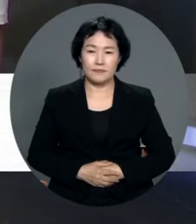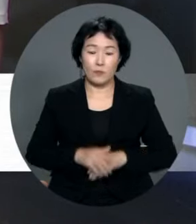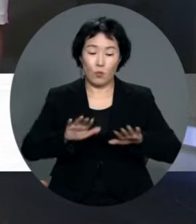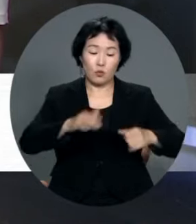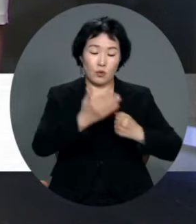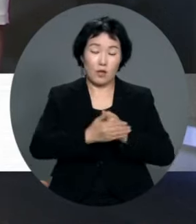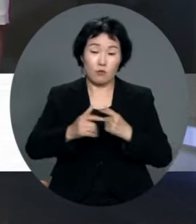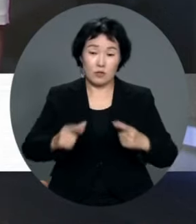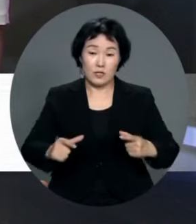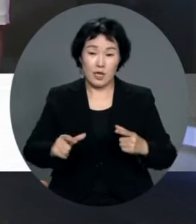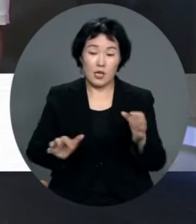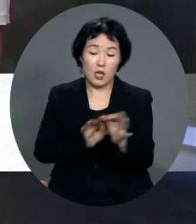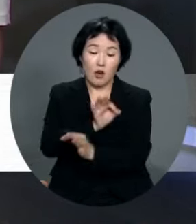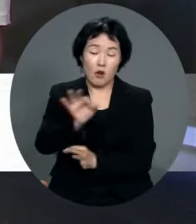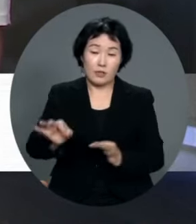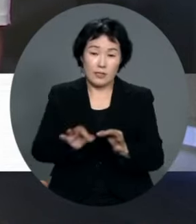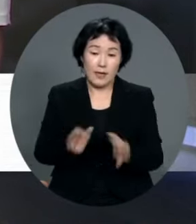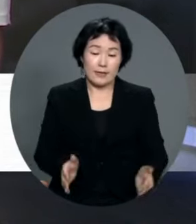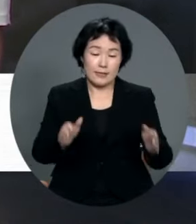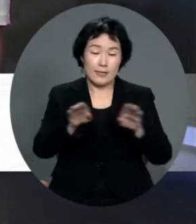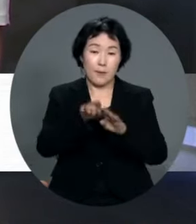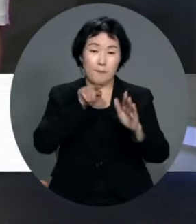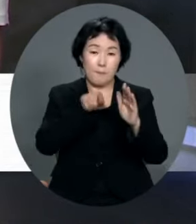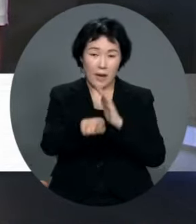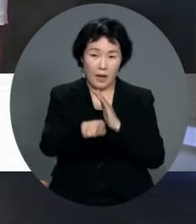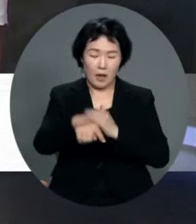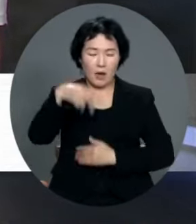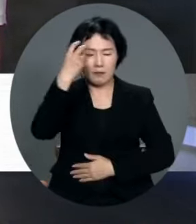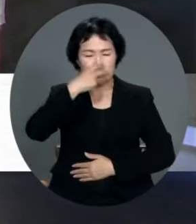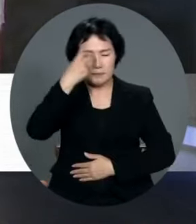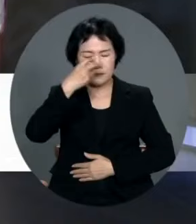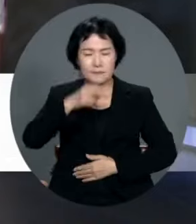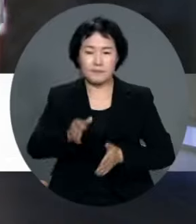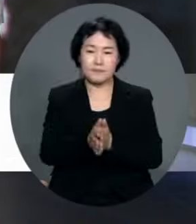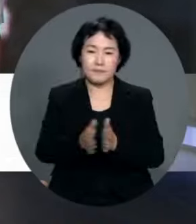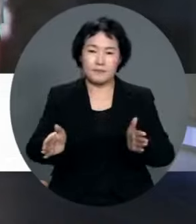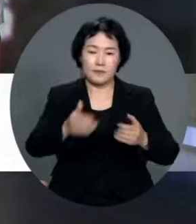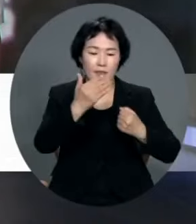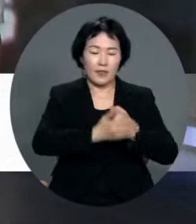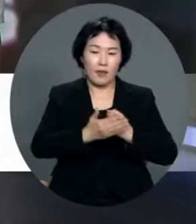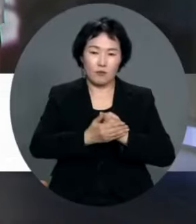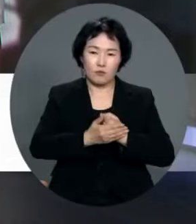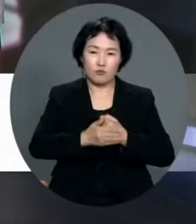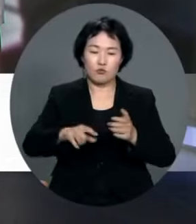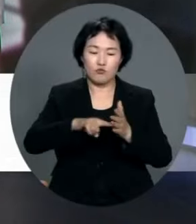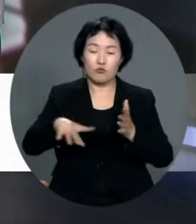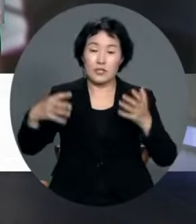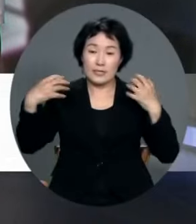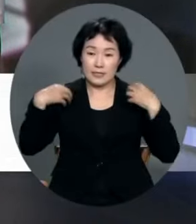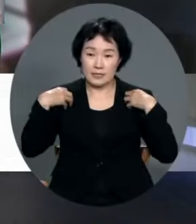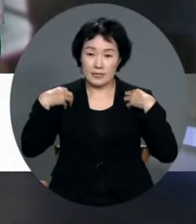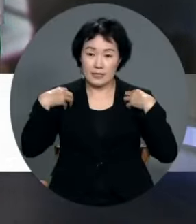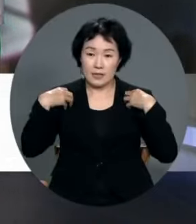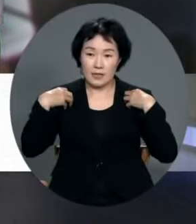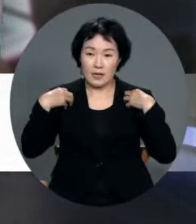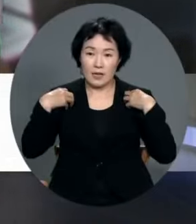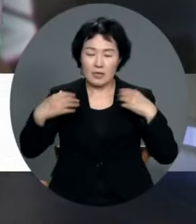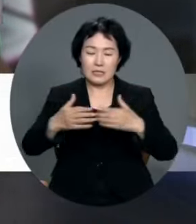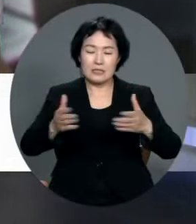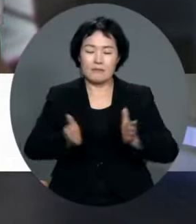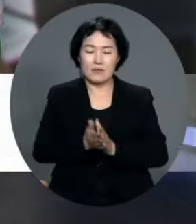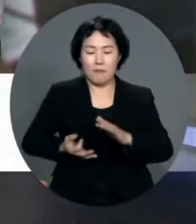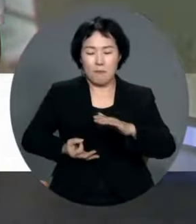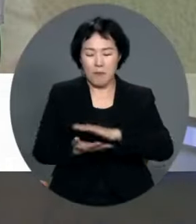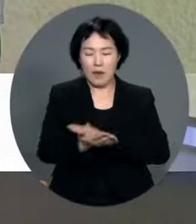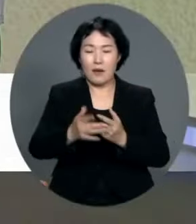오늘 대구 지역 경제 관련 기관들을 대상으로 국정감사가 열렸습니다. 대구지방국세청장이 연루된 집단 뇌물수수 사건